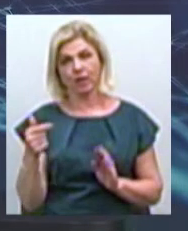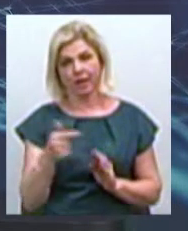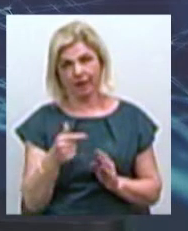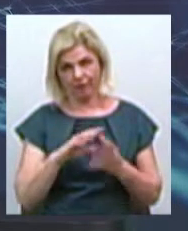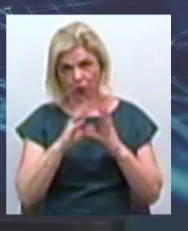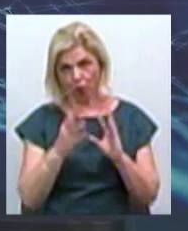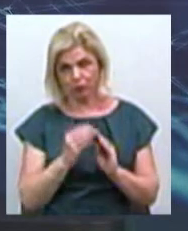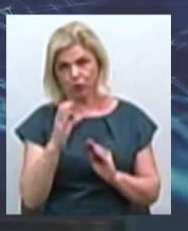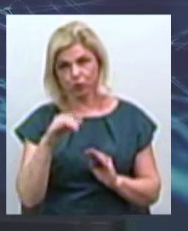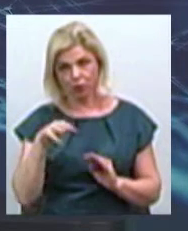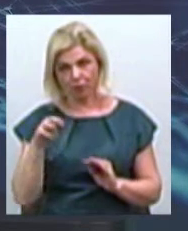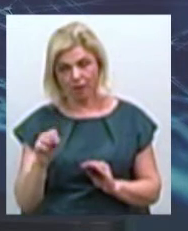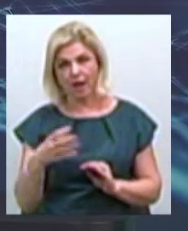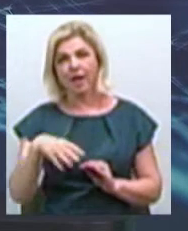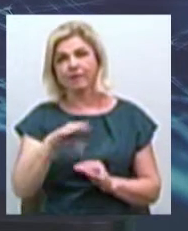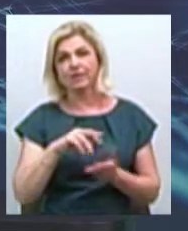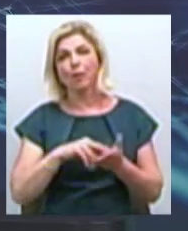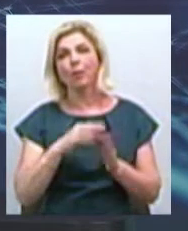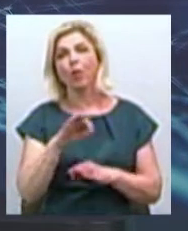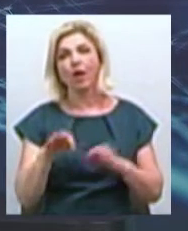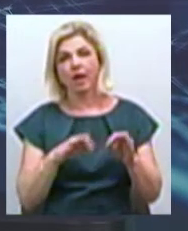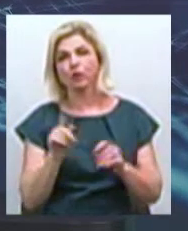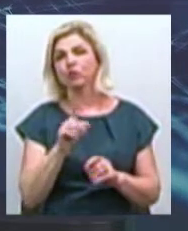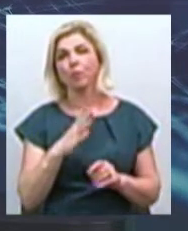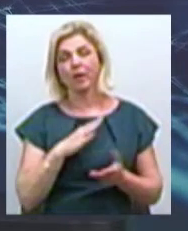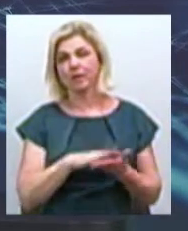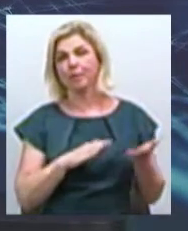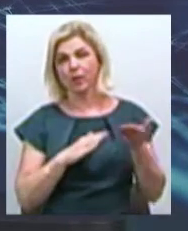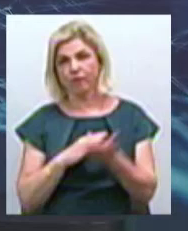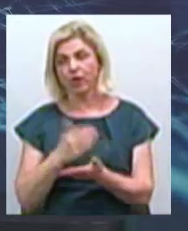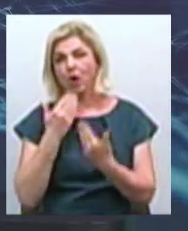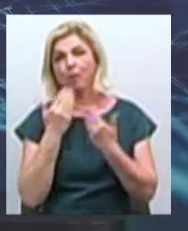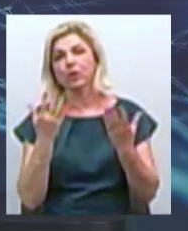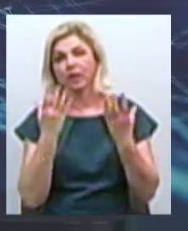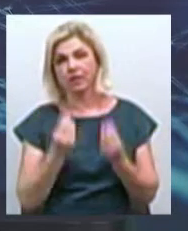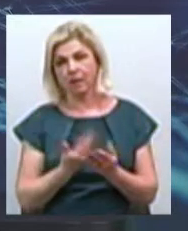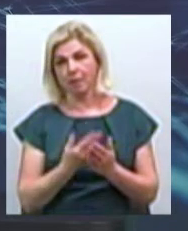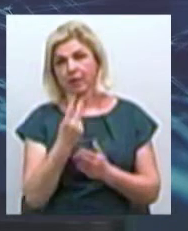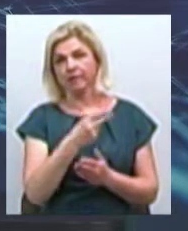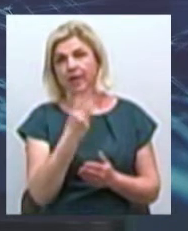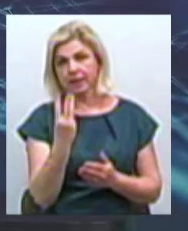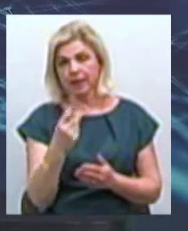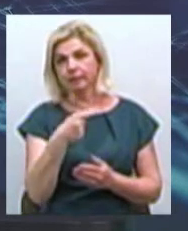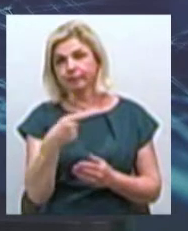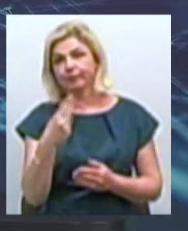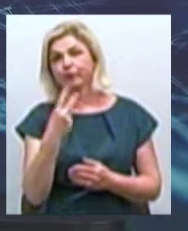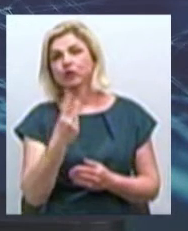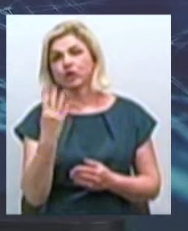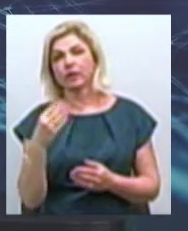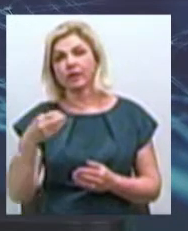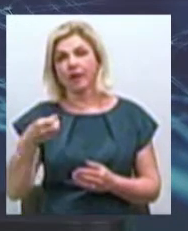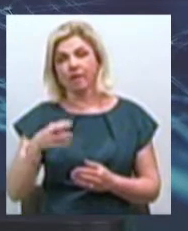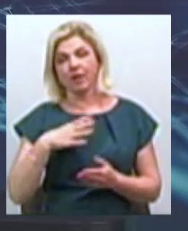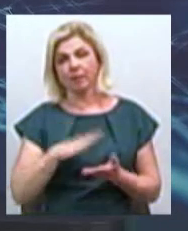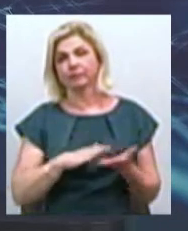всі проєкти, які були подані, а це більшість була подана в останні дні, наприклад, 23-24 травня подано було